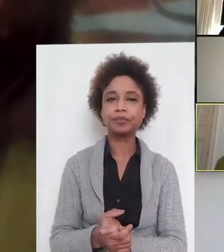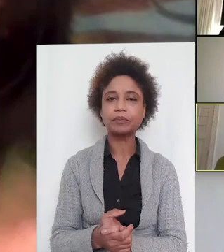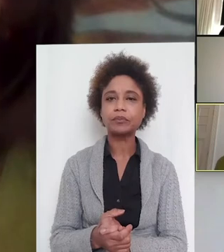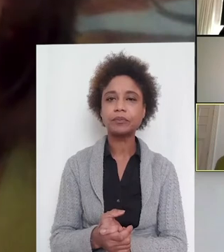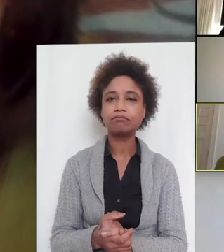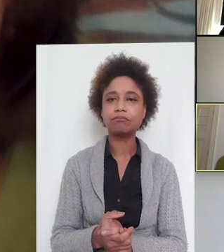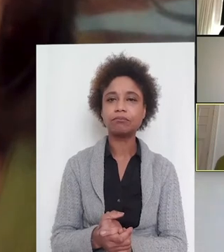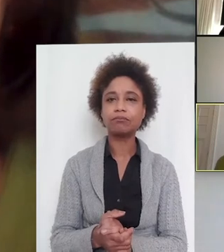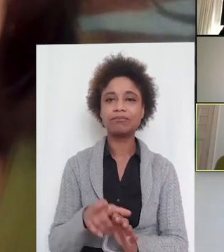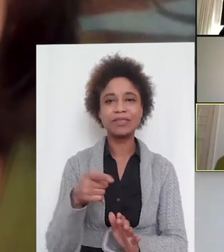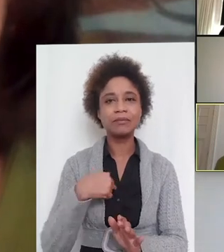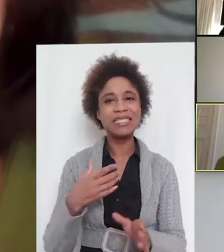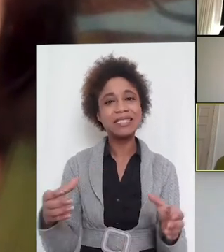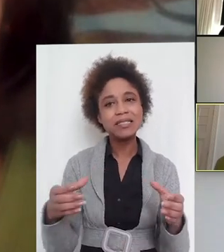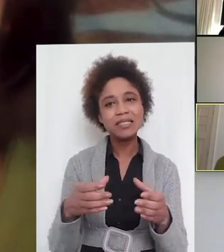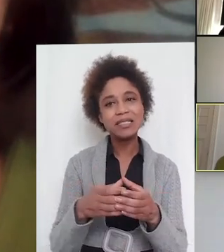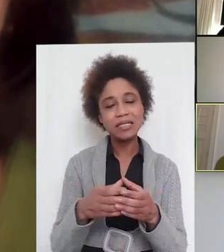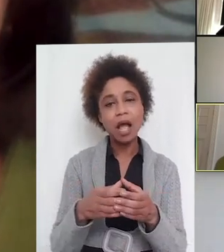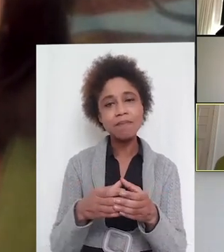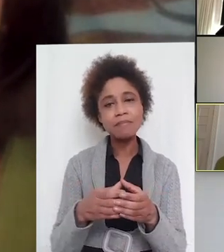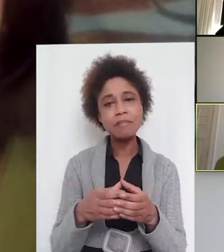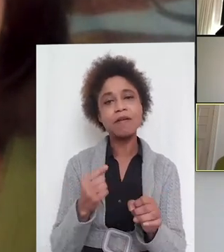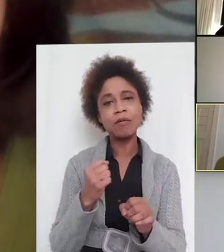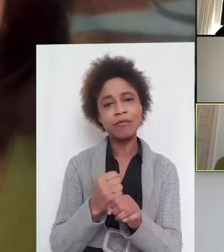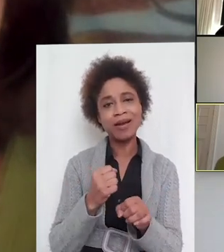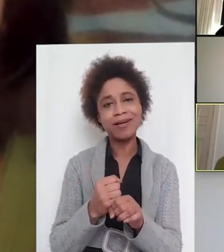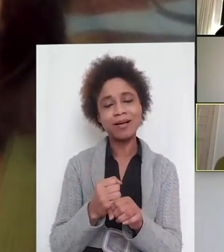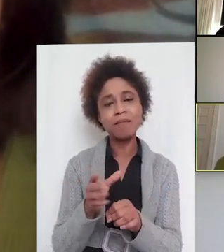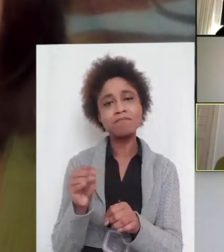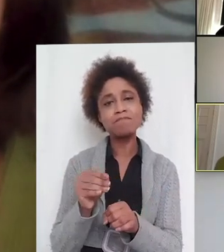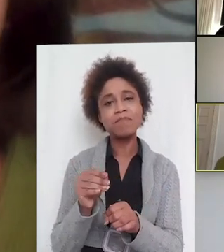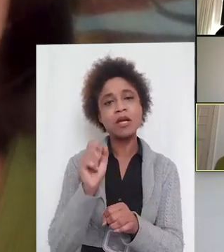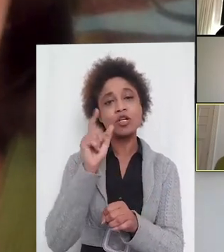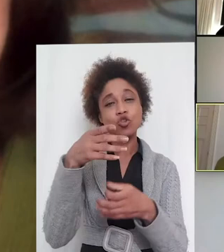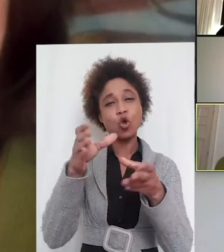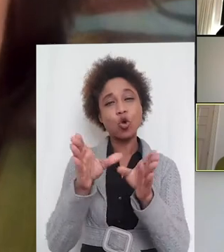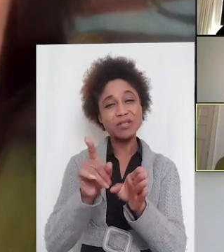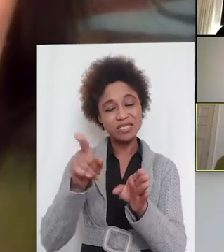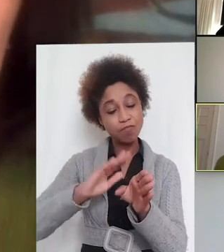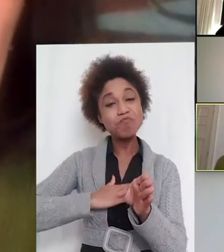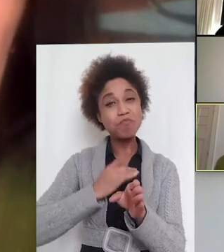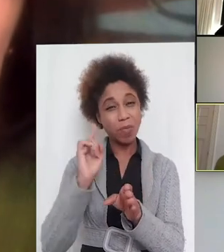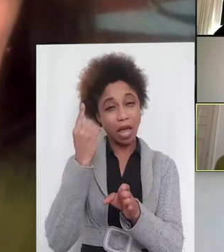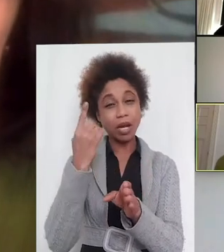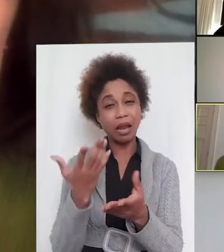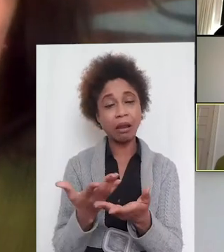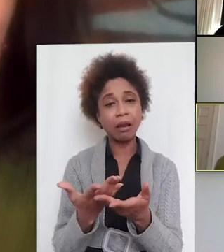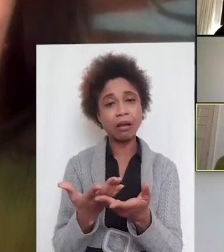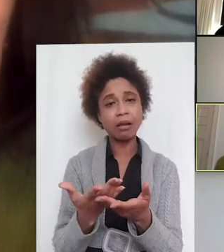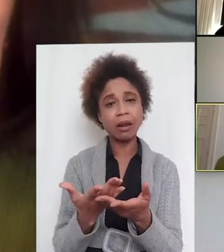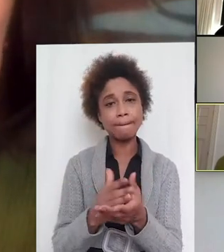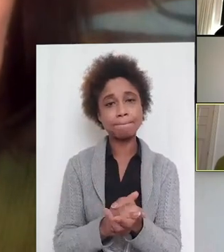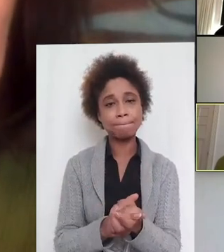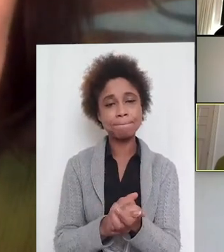En dat daarom ook dat samenwerken met die doelgroep zelf van groot belang is. Maar